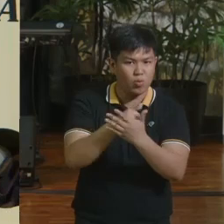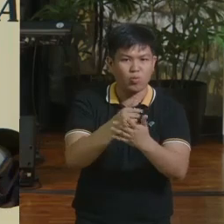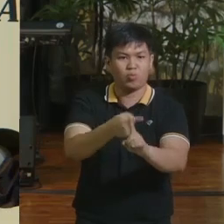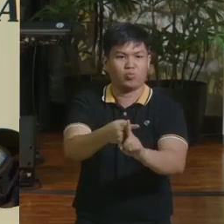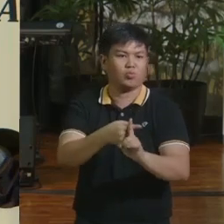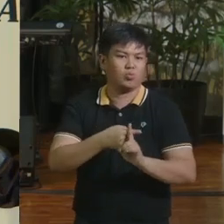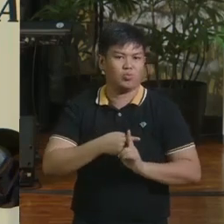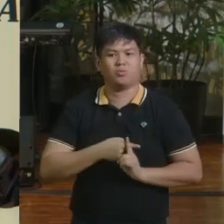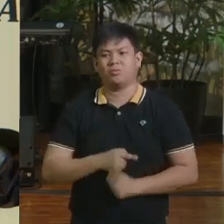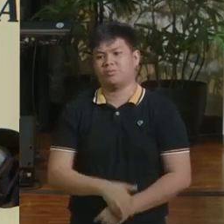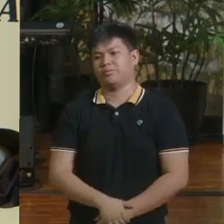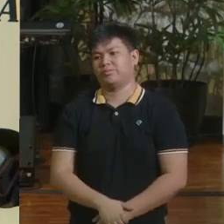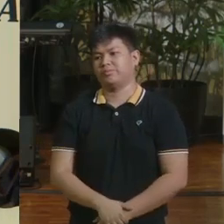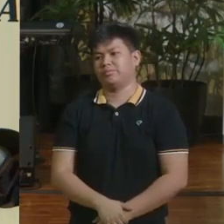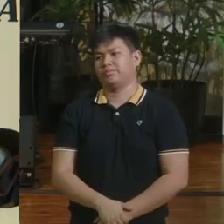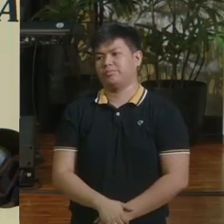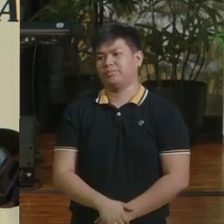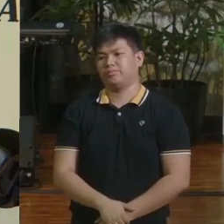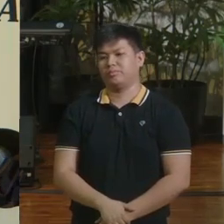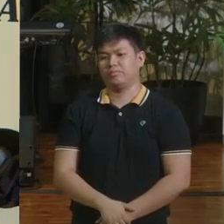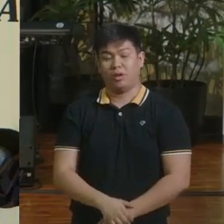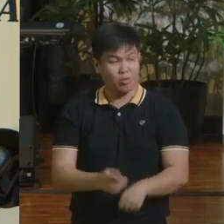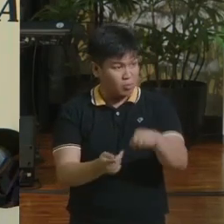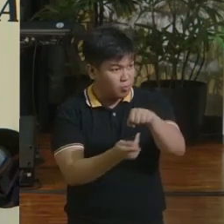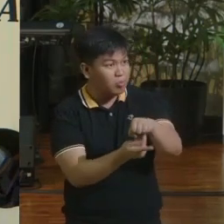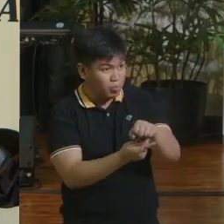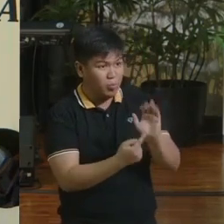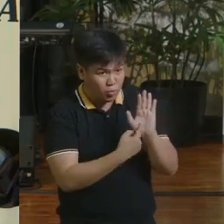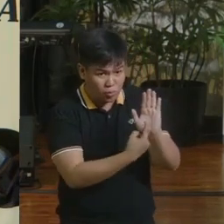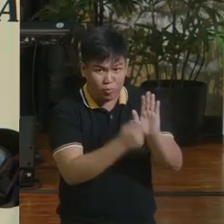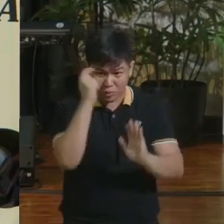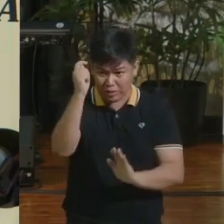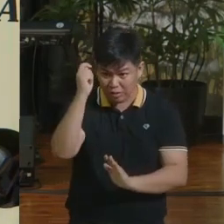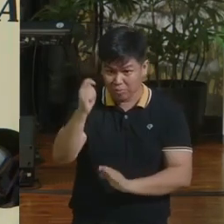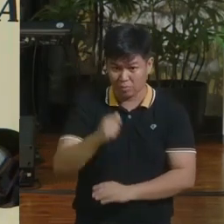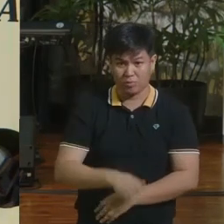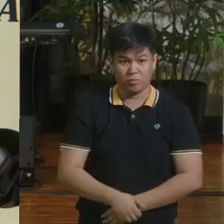ng sumusunod sa kanya. Yan ang sabi niya sa kanyang testimonyo.